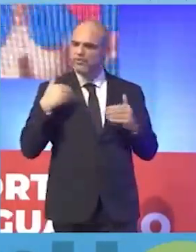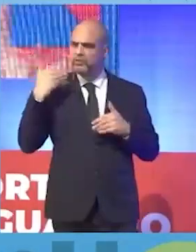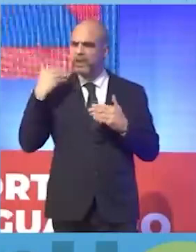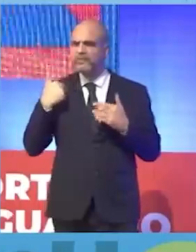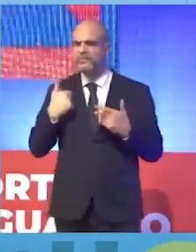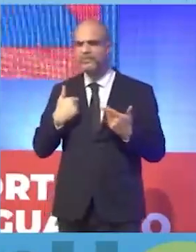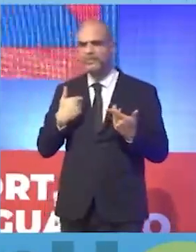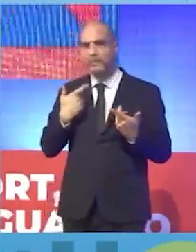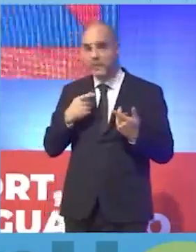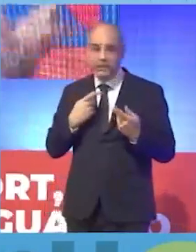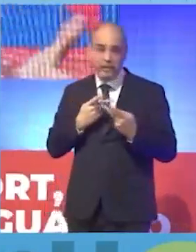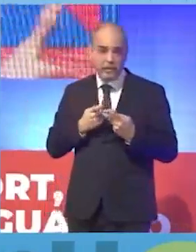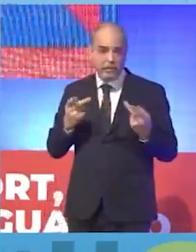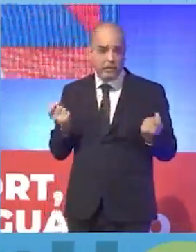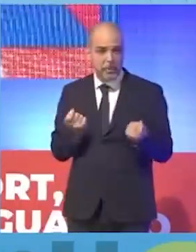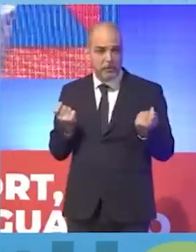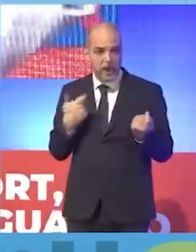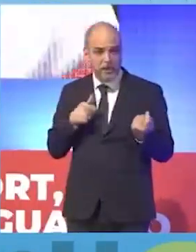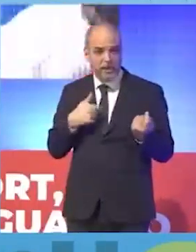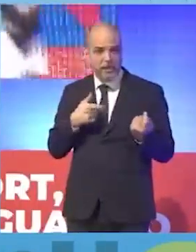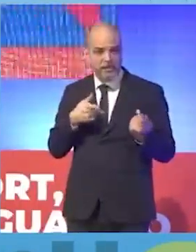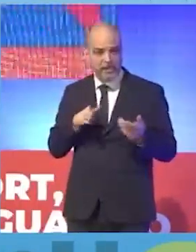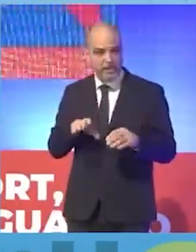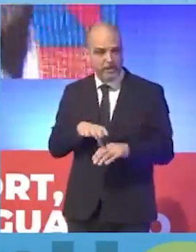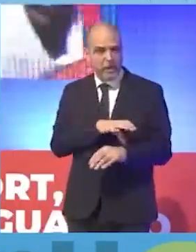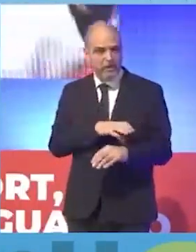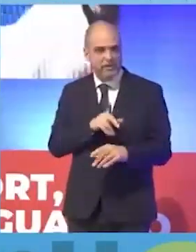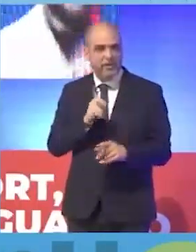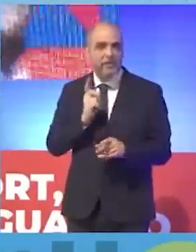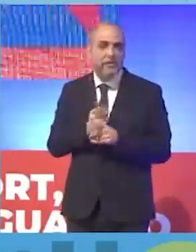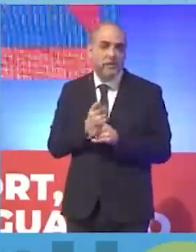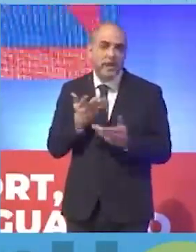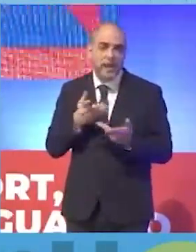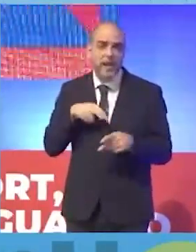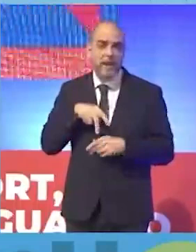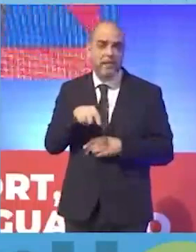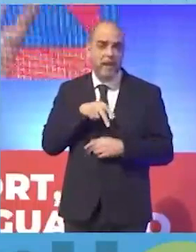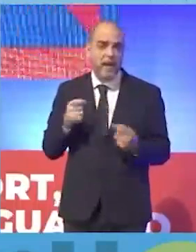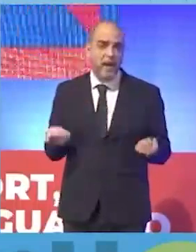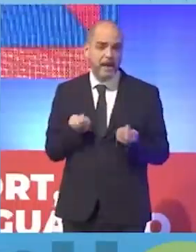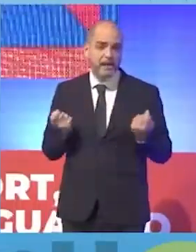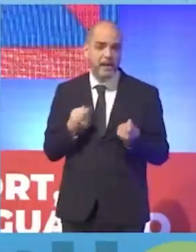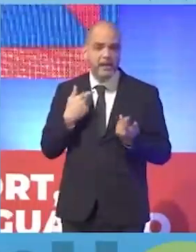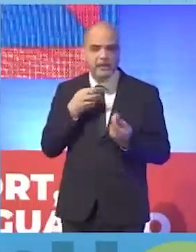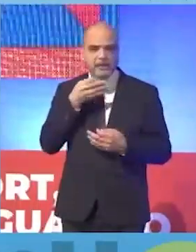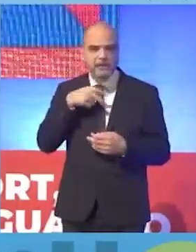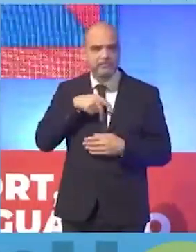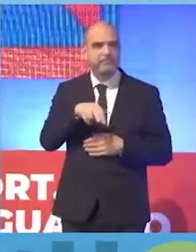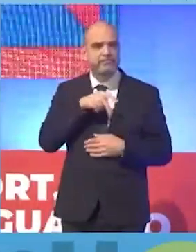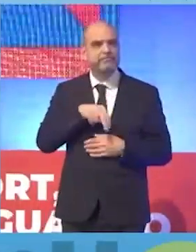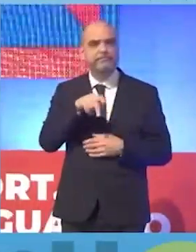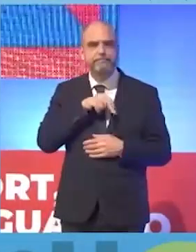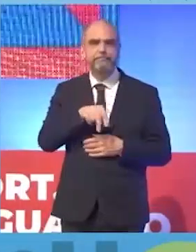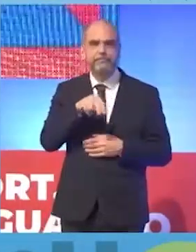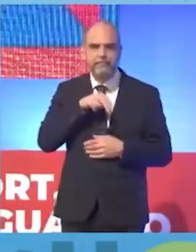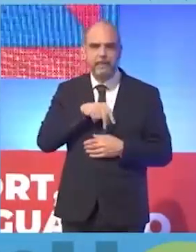le protesi, bisogna camminare, e cammini e giri e giri e giri in questi corridoi e guardi